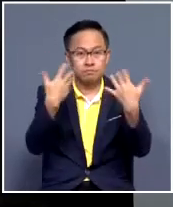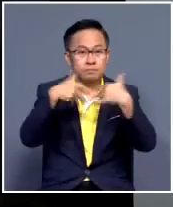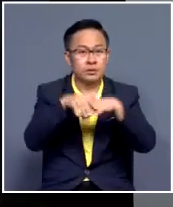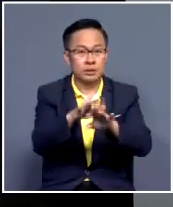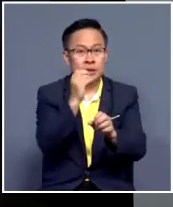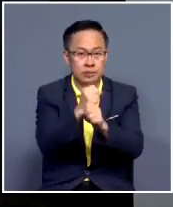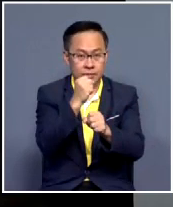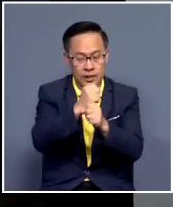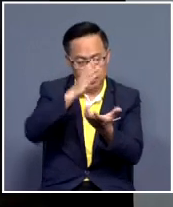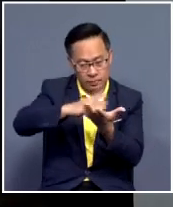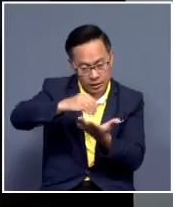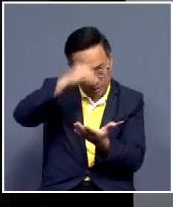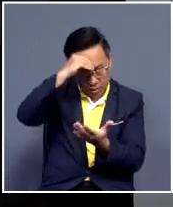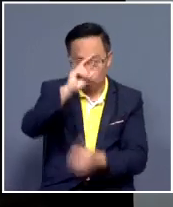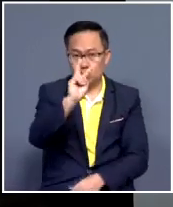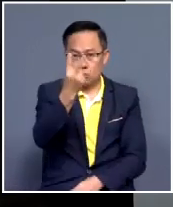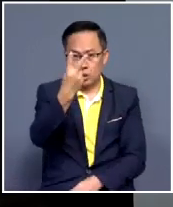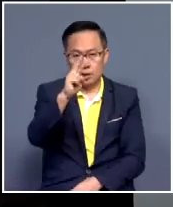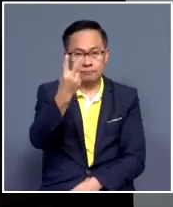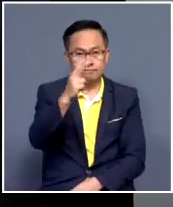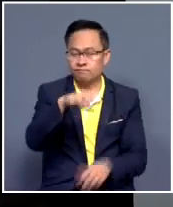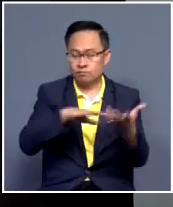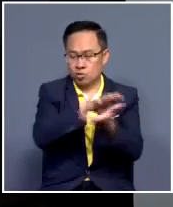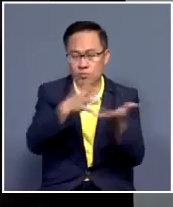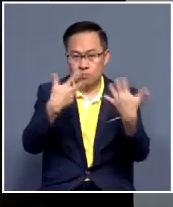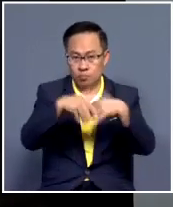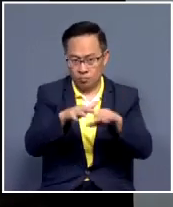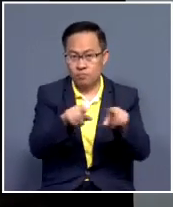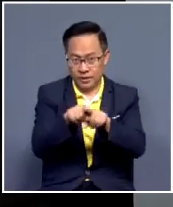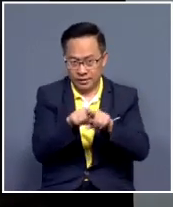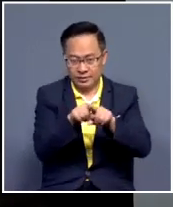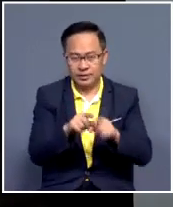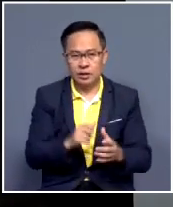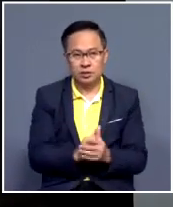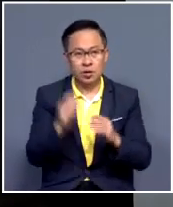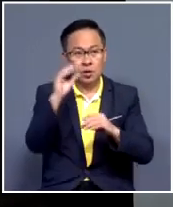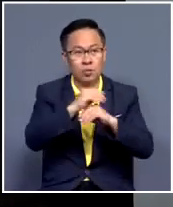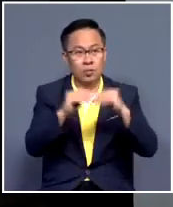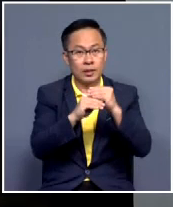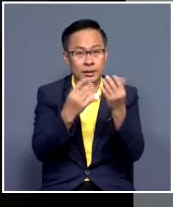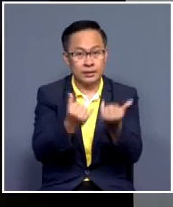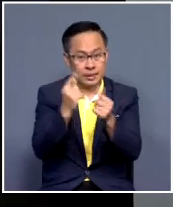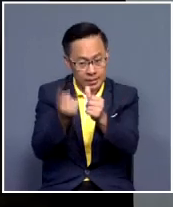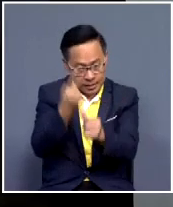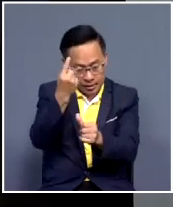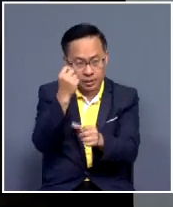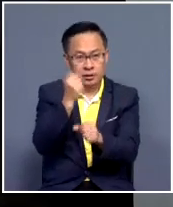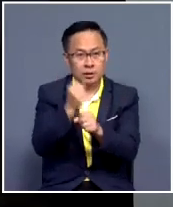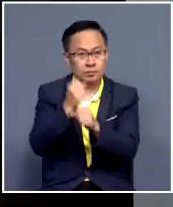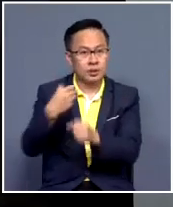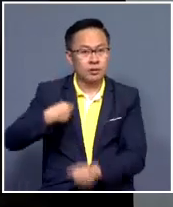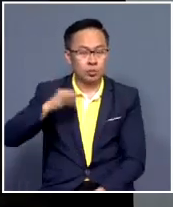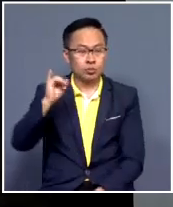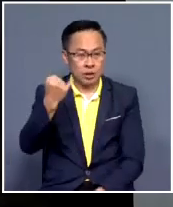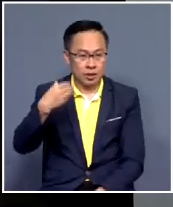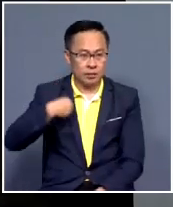การการเรียนกับการทำงานเข้าด้วยกันนะโครงการนี้เนี่ยเริ่มต้นเนี่ยมันก็จะเป็นเรื่องที่ว่าทางจุฬาลงกรณ์มหา